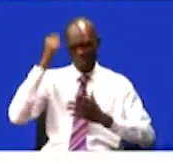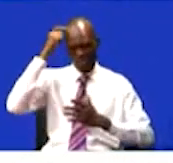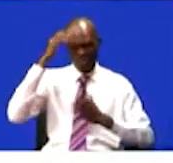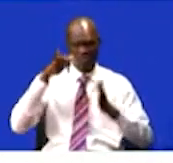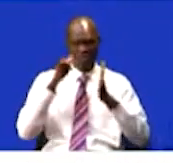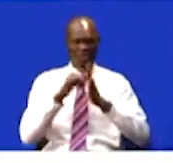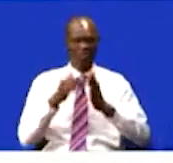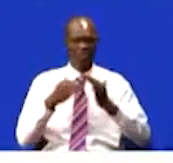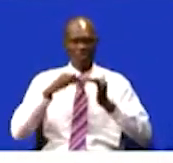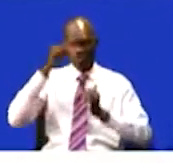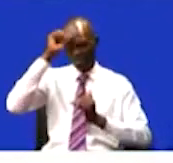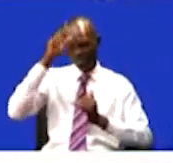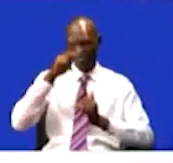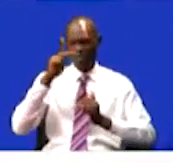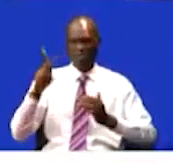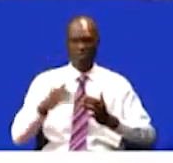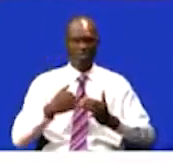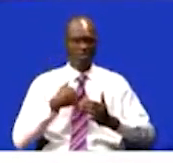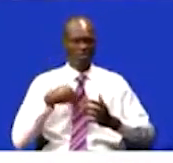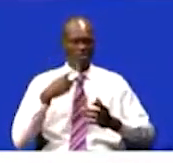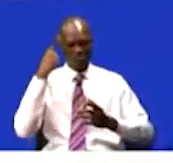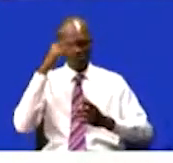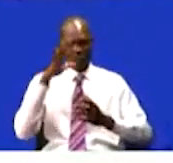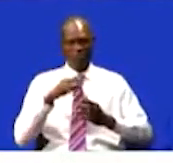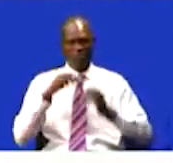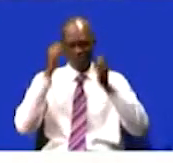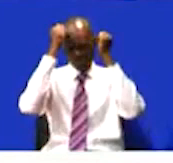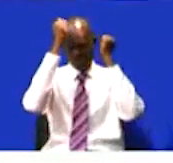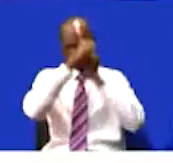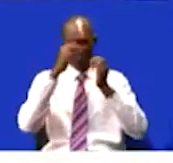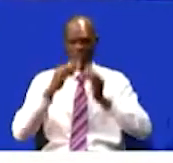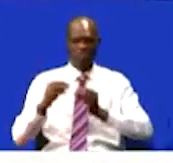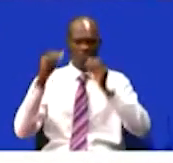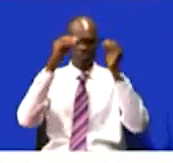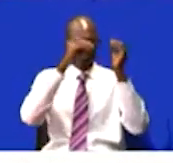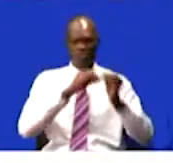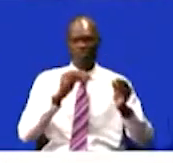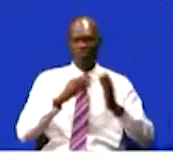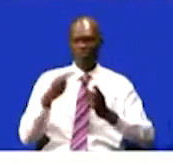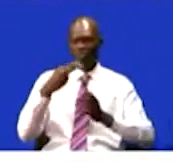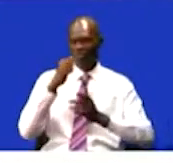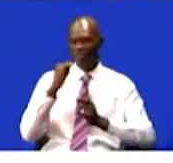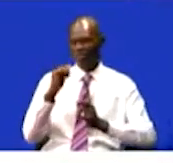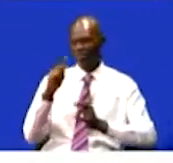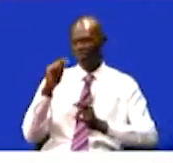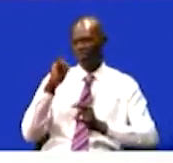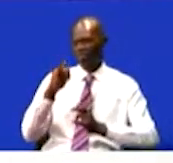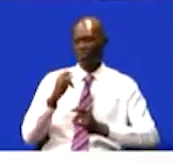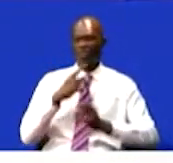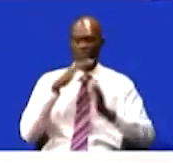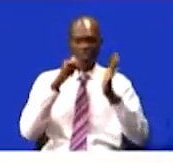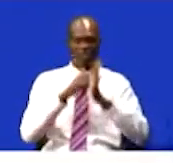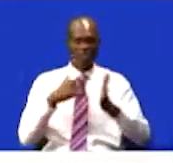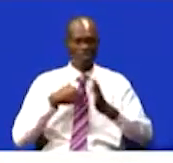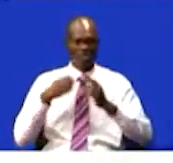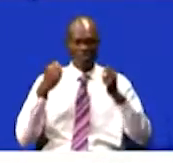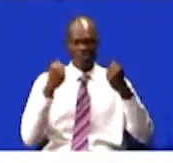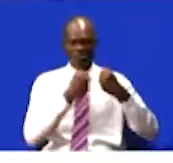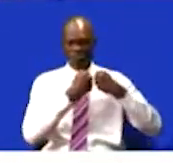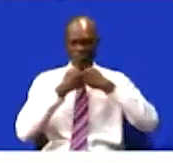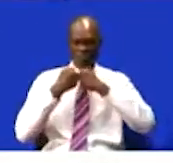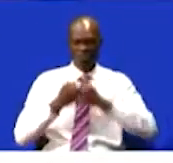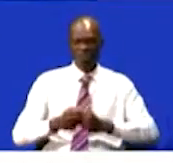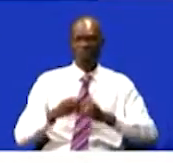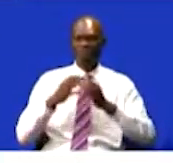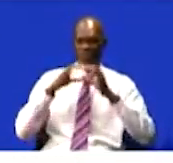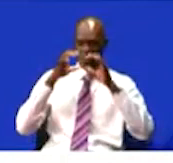sirikand Kenya Kwanza nitiere go mar golo jolweny e pacho ka kendo terogi e pinyno ero mar Haiti mondo mi gikedi kod jolwenj apiny